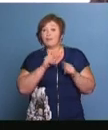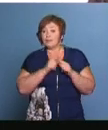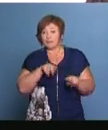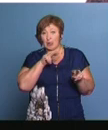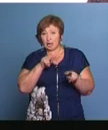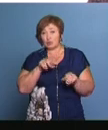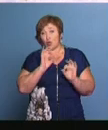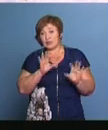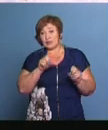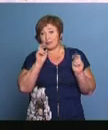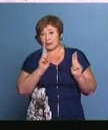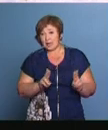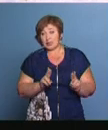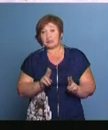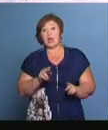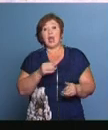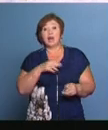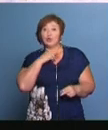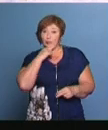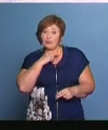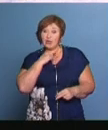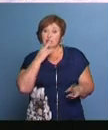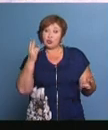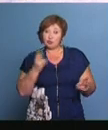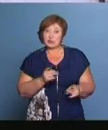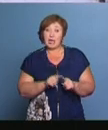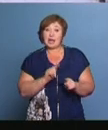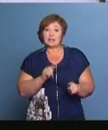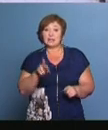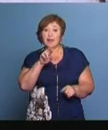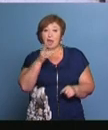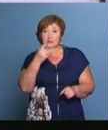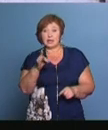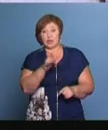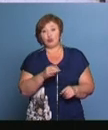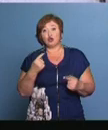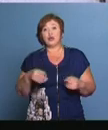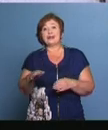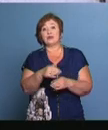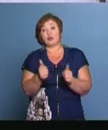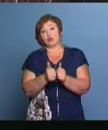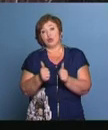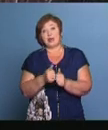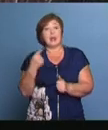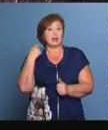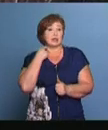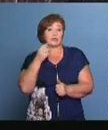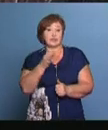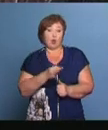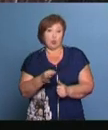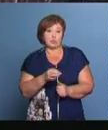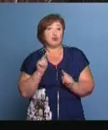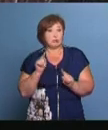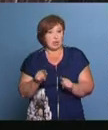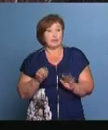объясняют специалисты. Но и следует проявлять осторожность. Особенно это касается Ярского района и других территорий, которые граничат с Кировской областью. Там,